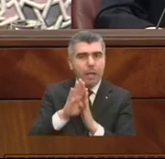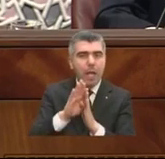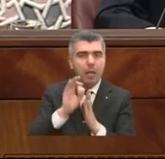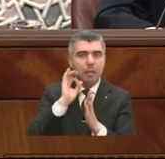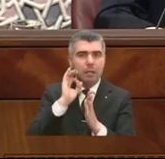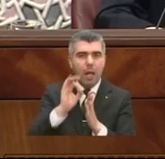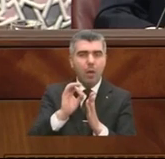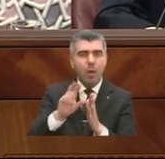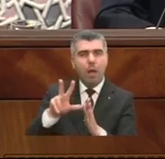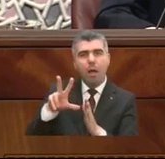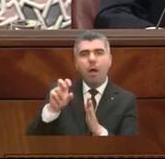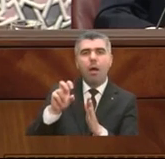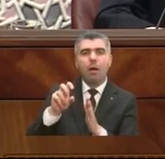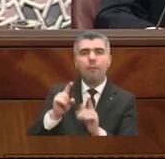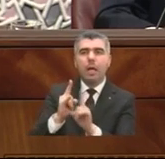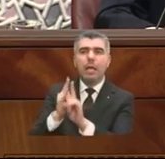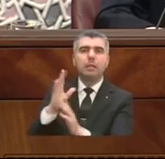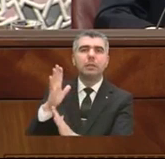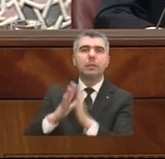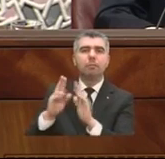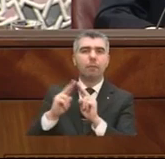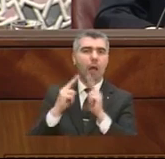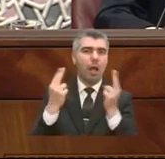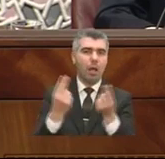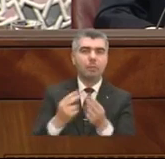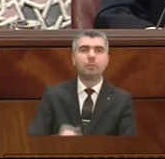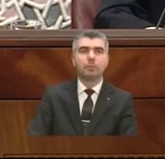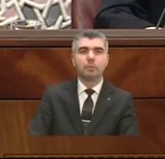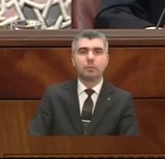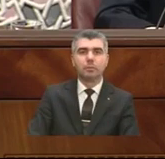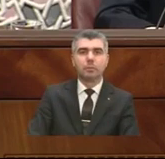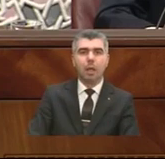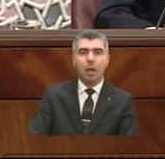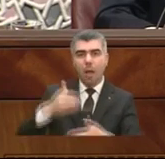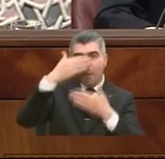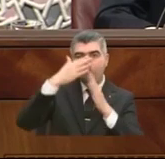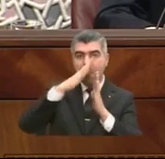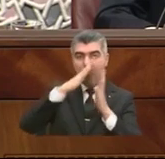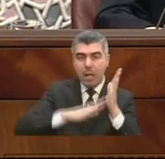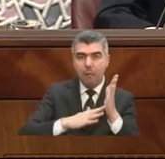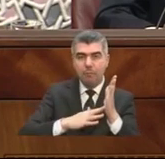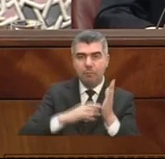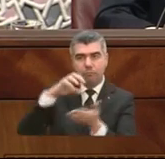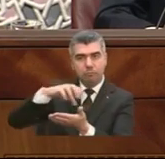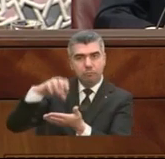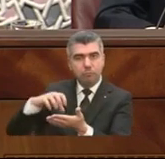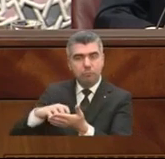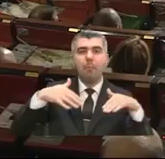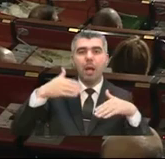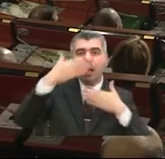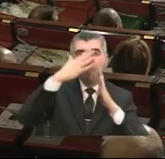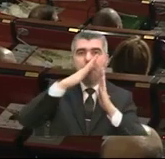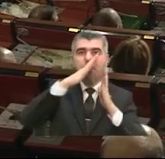هي متعارف عليها دوليا، حيث تتميز المملكة في محيطها الإقليمي